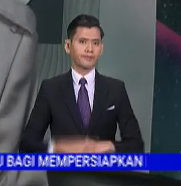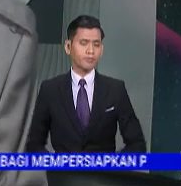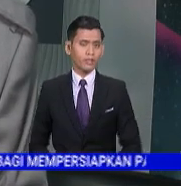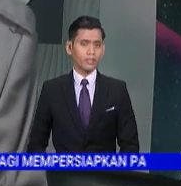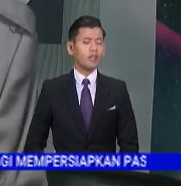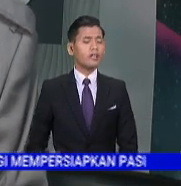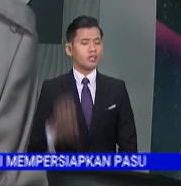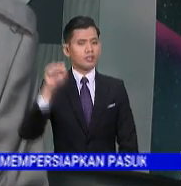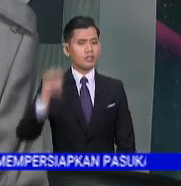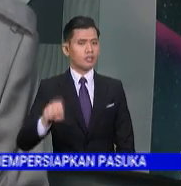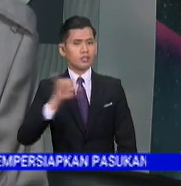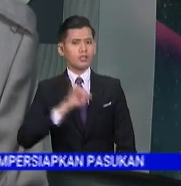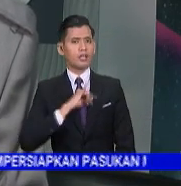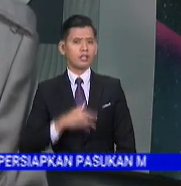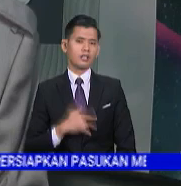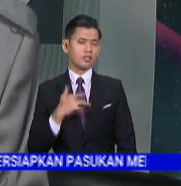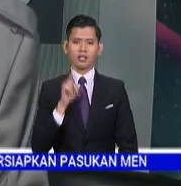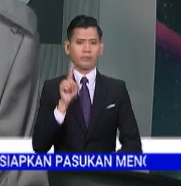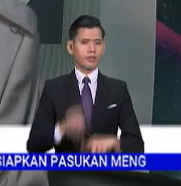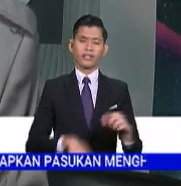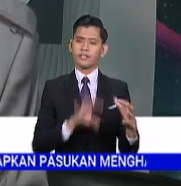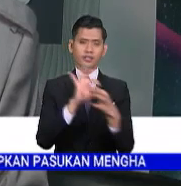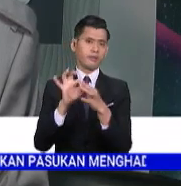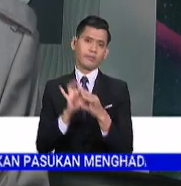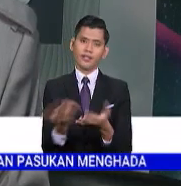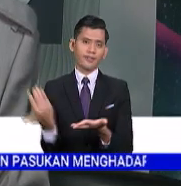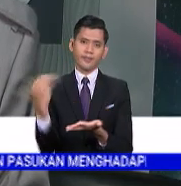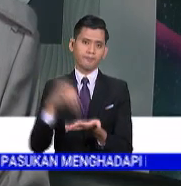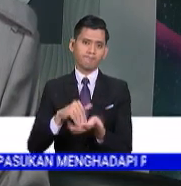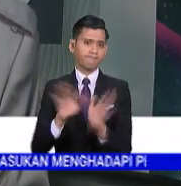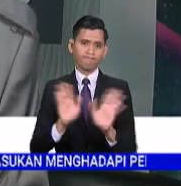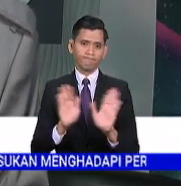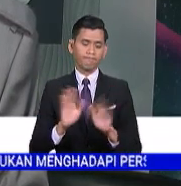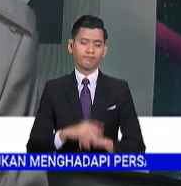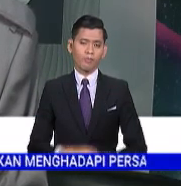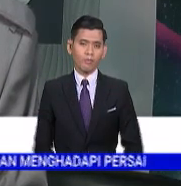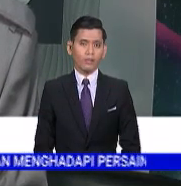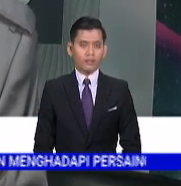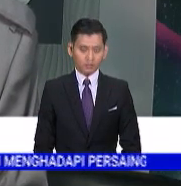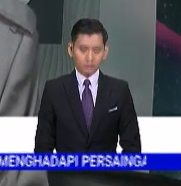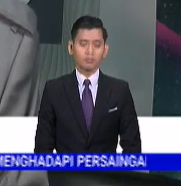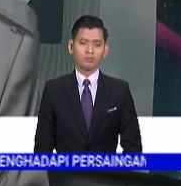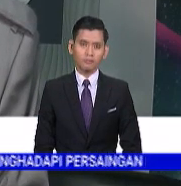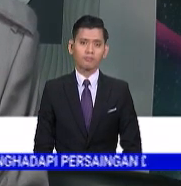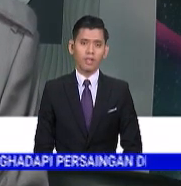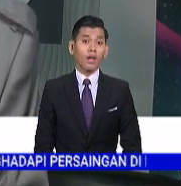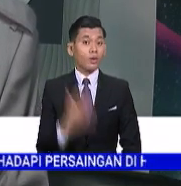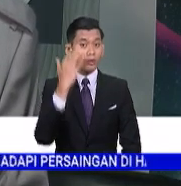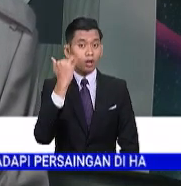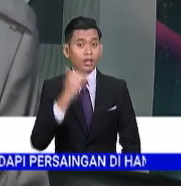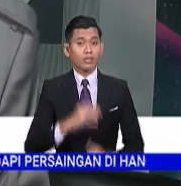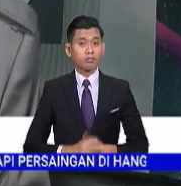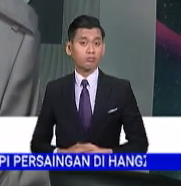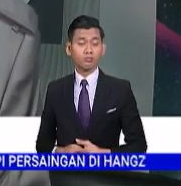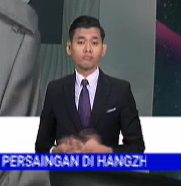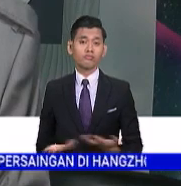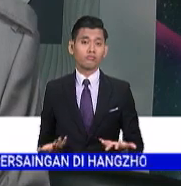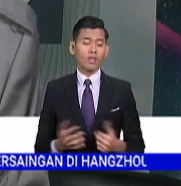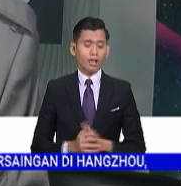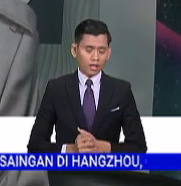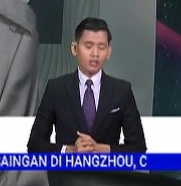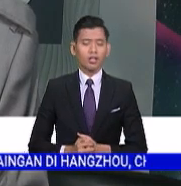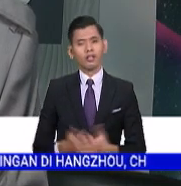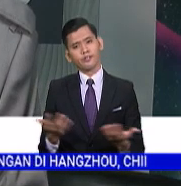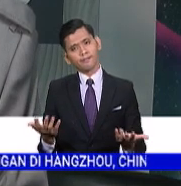oleh memang saya rasa kita tak boleh bekerjasama dengan apa nama ni, dengan event organizer, sebab